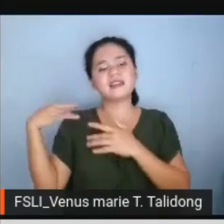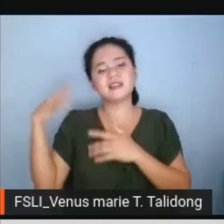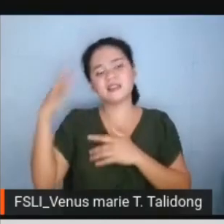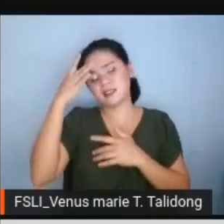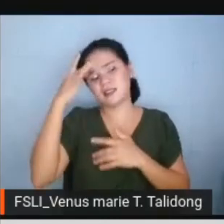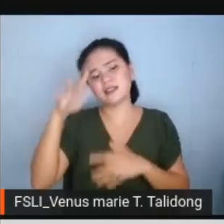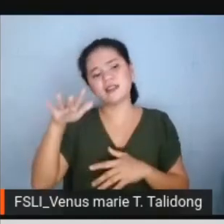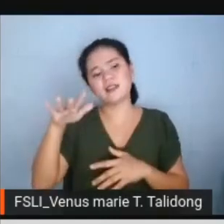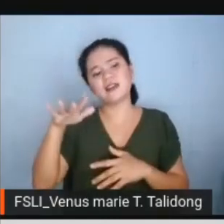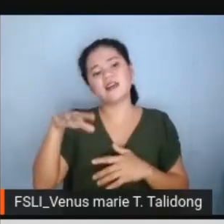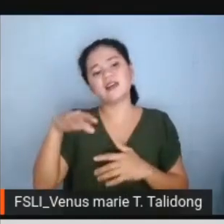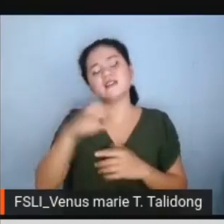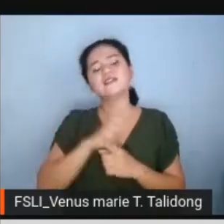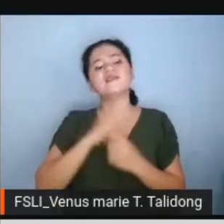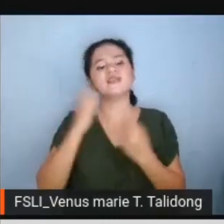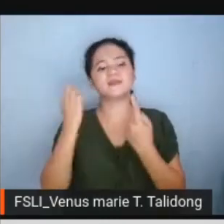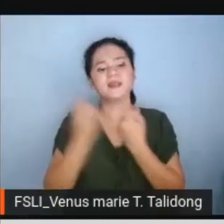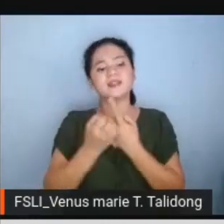protected,